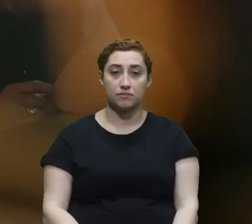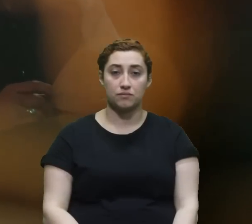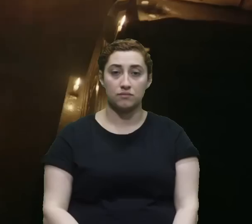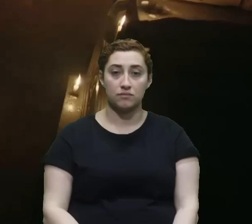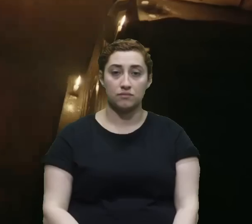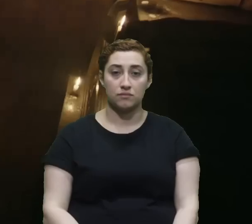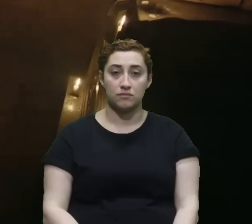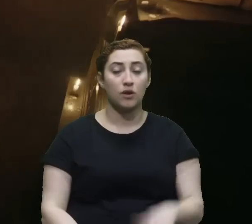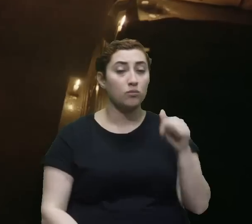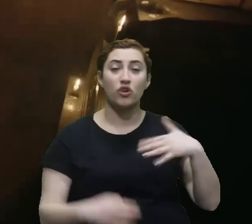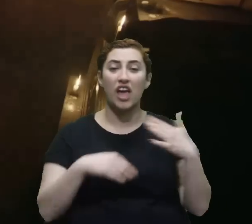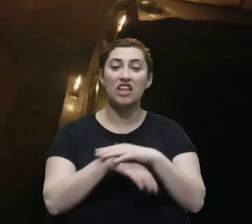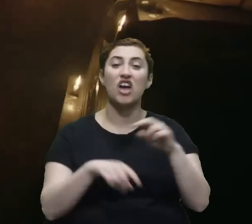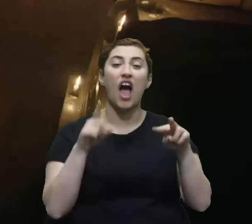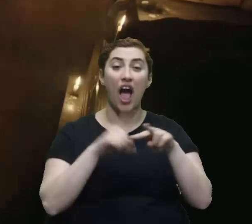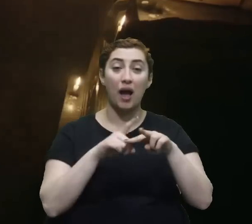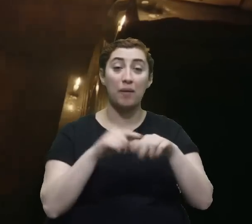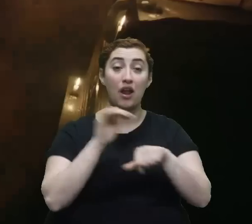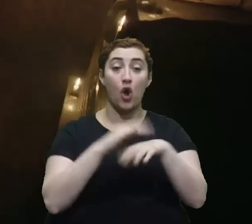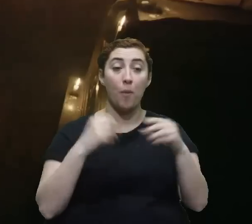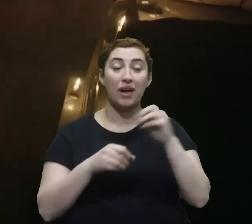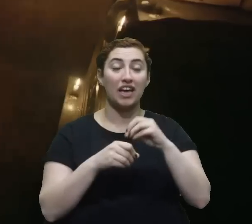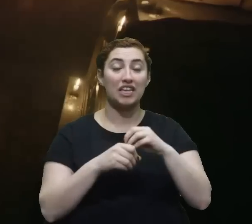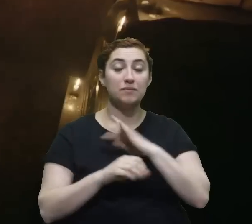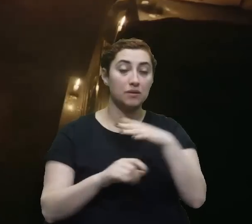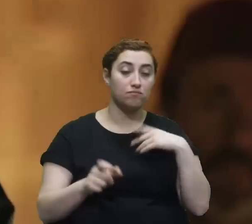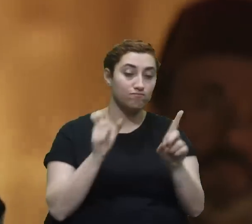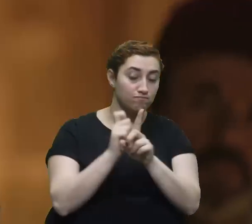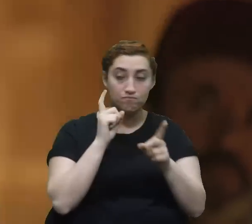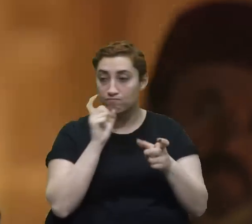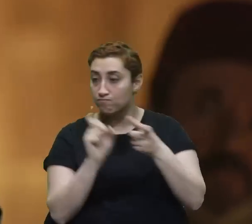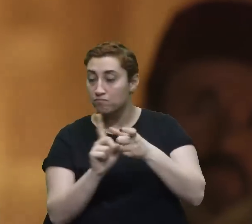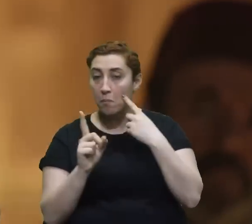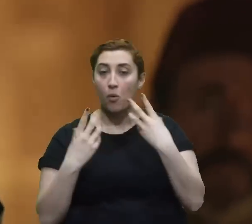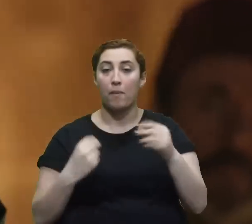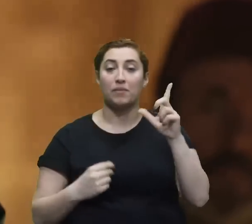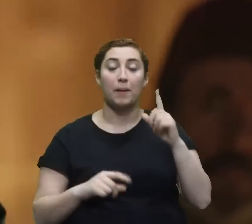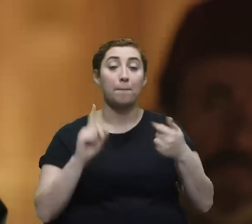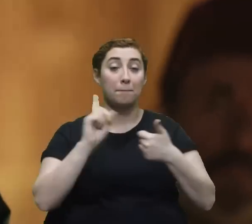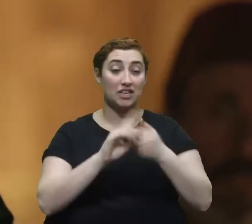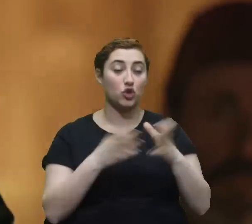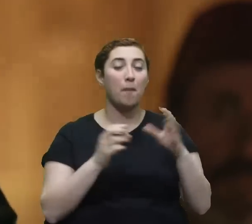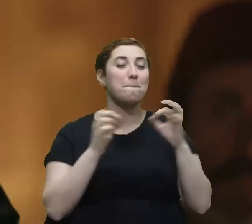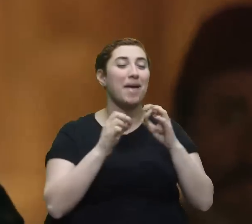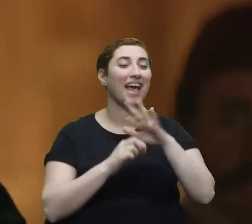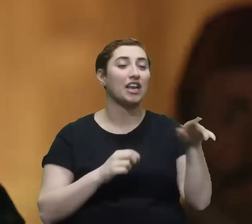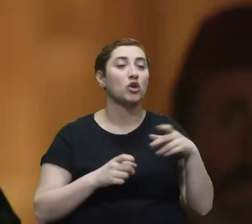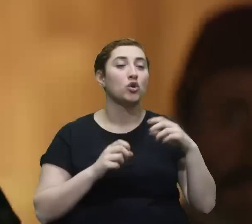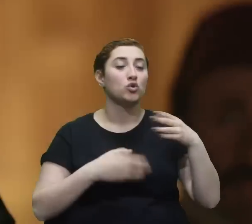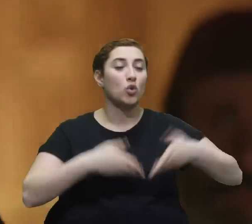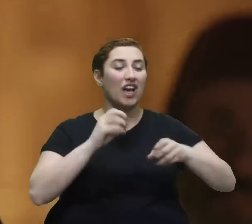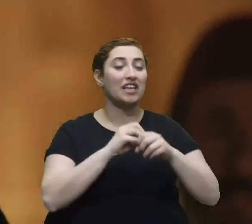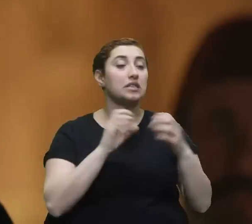Toplantı odası. Bu gece Akbar'ı yakalamak için 4 koldan saldıracağız. Birinci ekip Bekirlerin ekibi. Bunlar sokakta